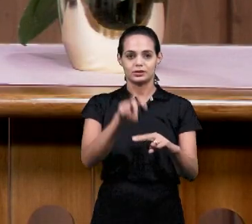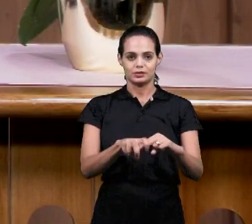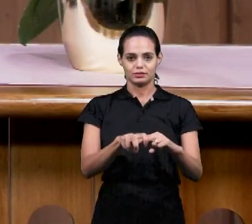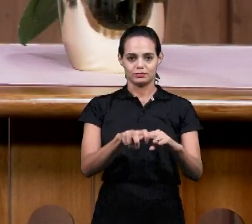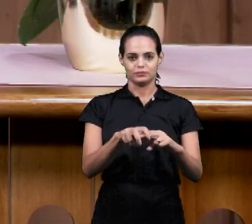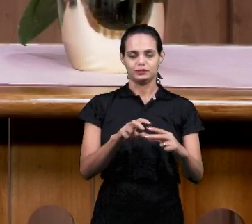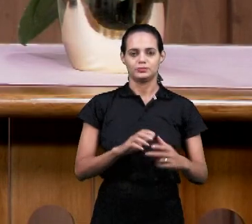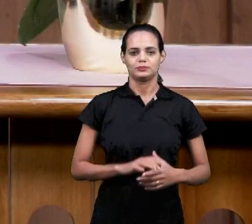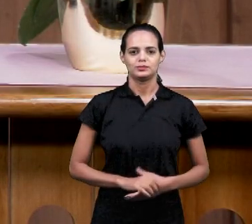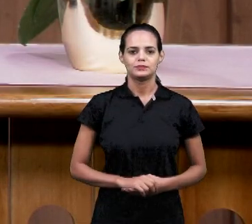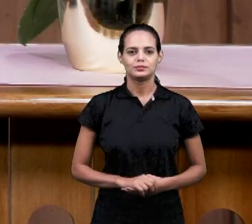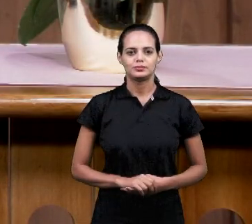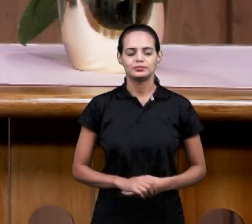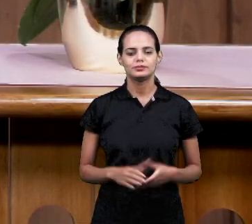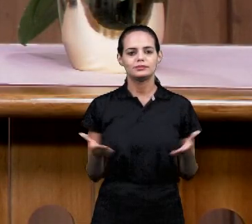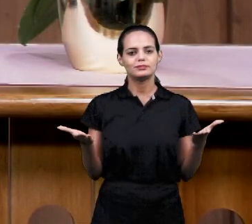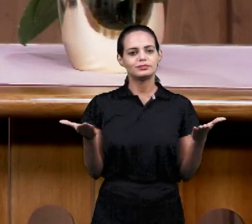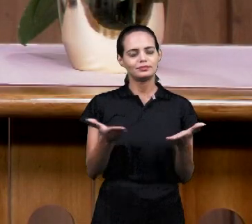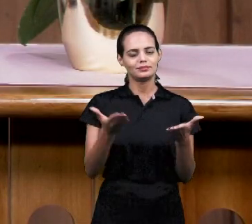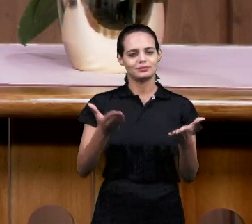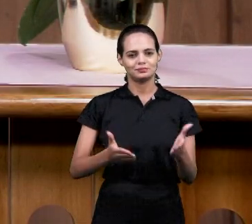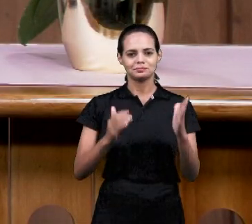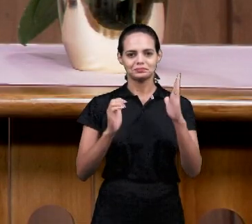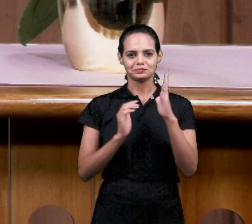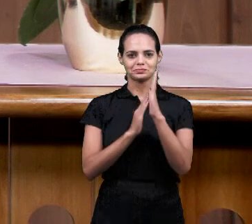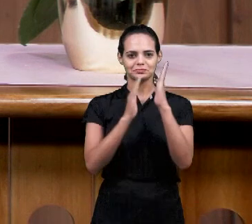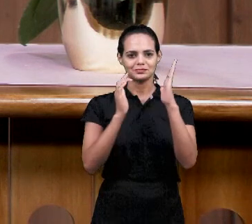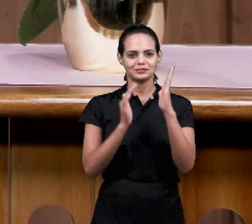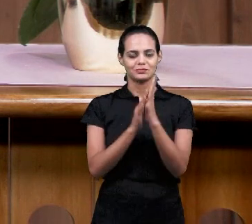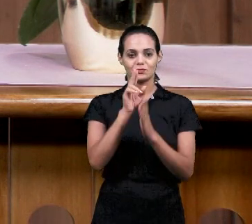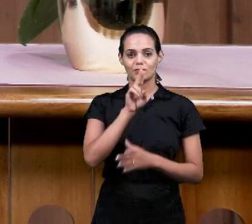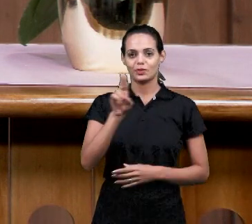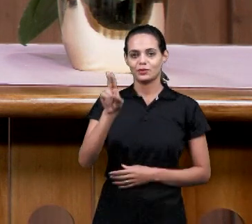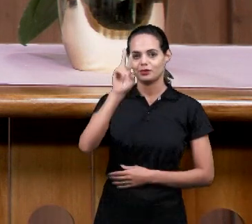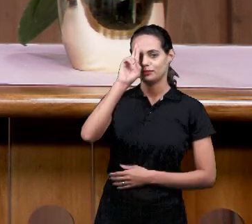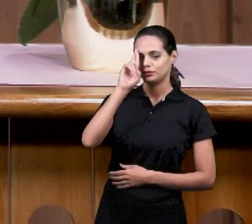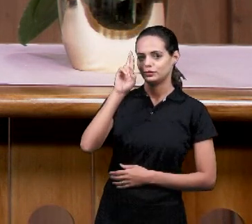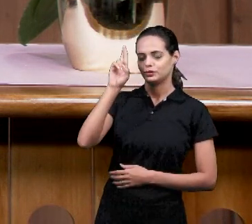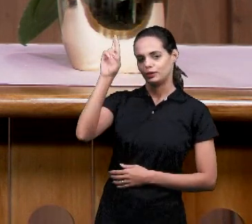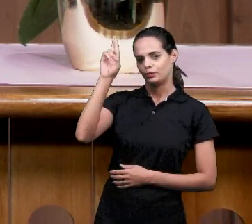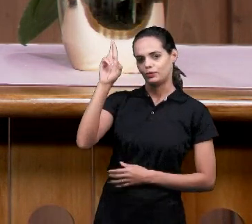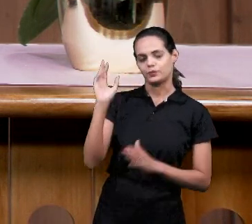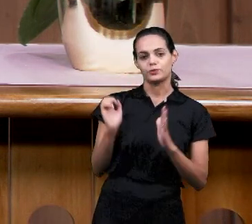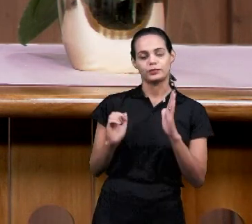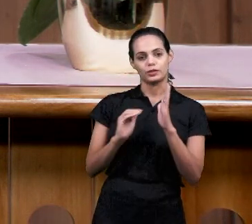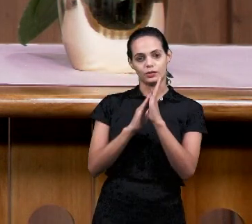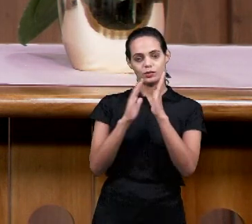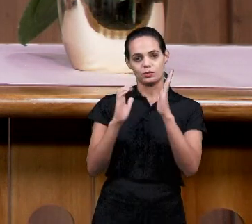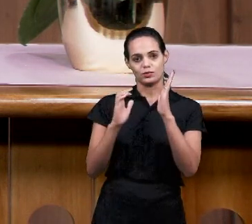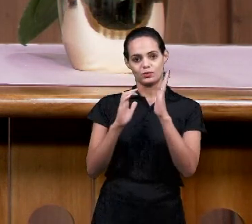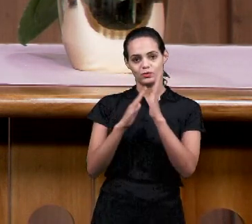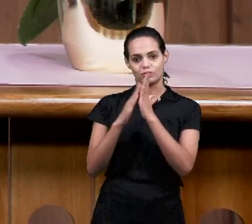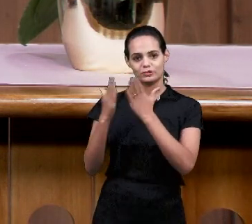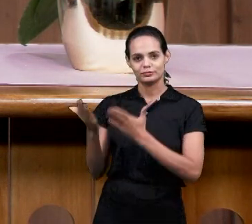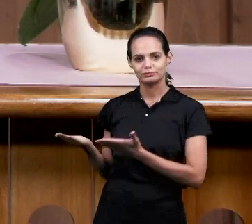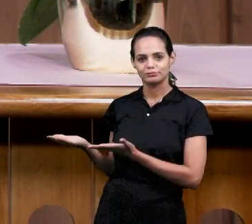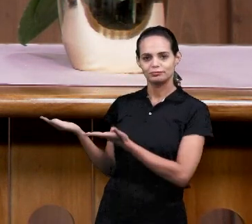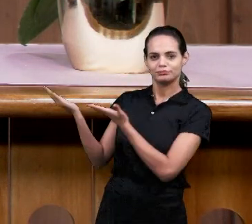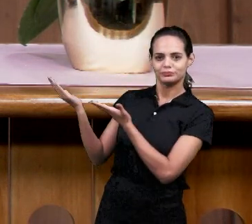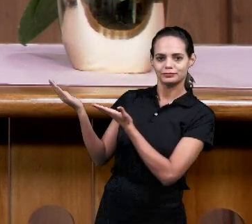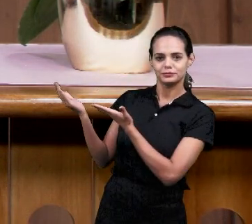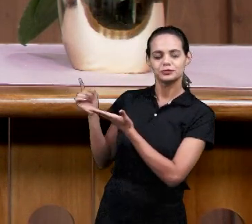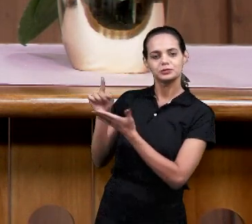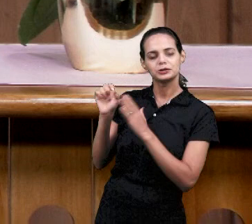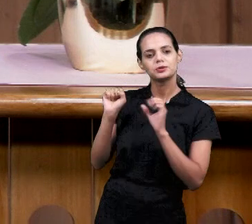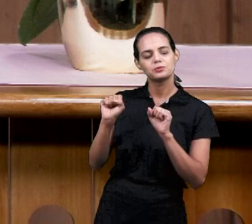Nous allons louer le Seigneur maintenant. Nous allons chanter un chant d'adoration au nom de notre Dieu. La louange va être jouée. L'écran va être